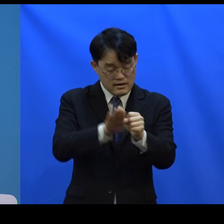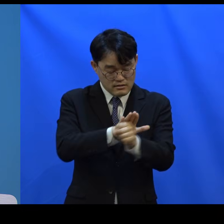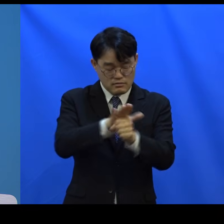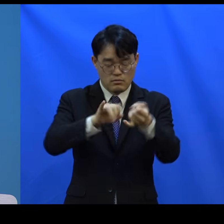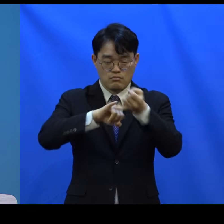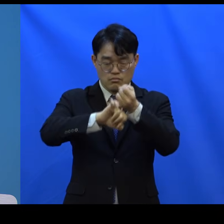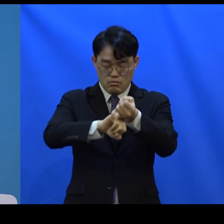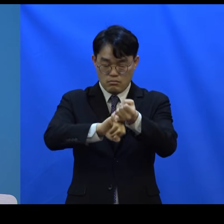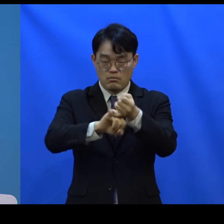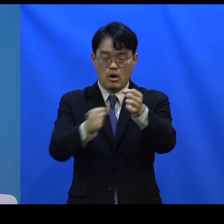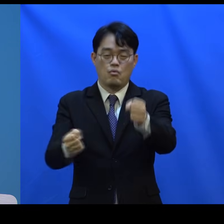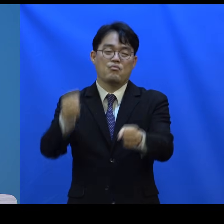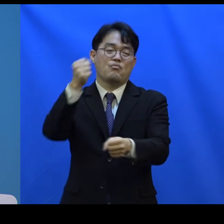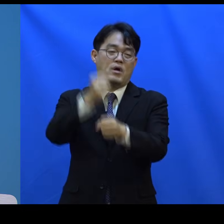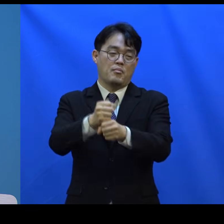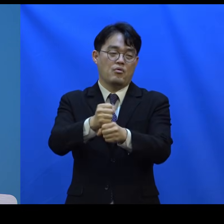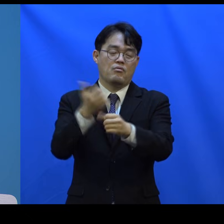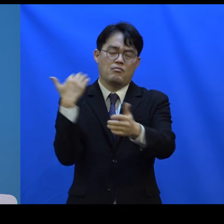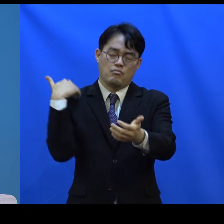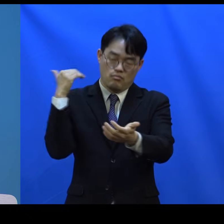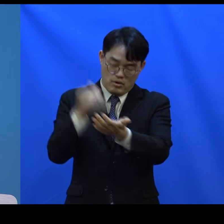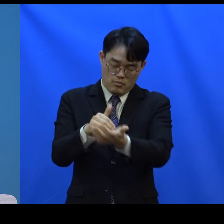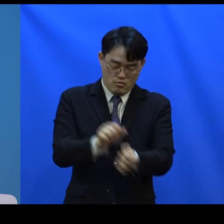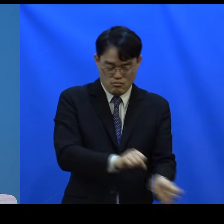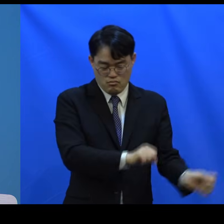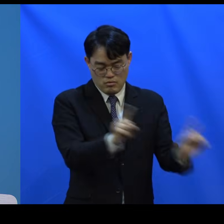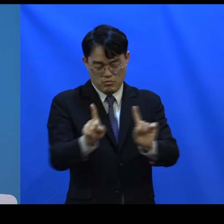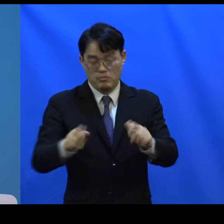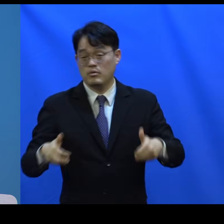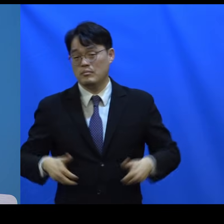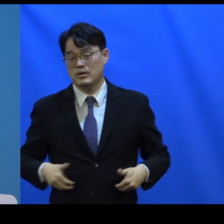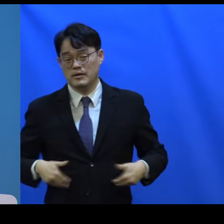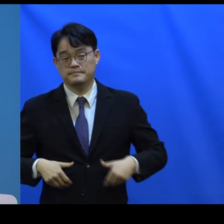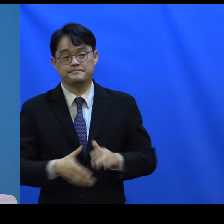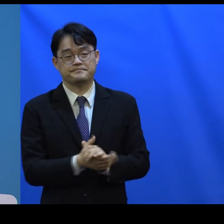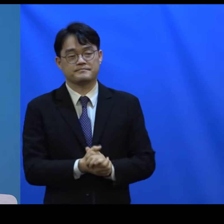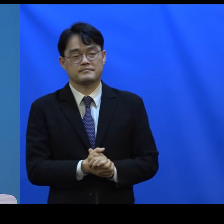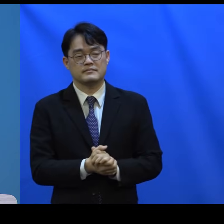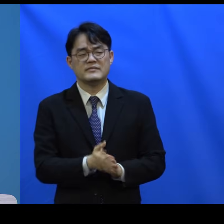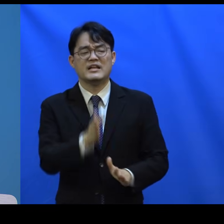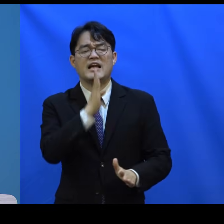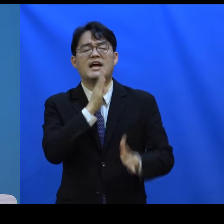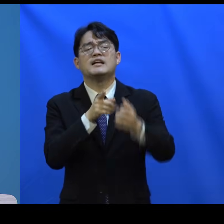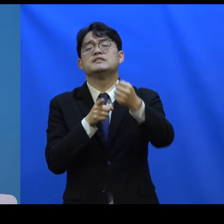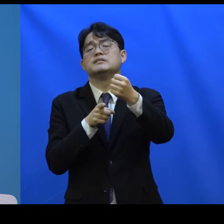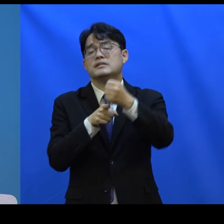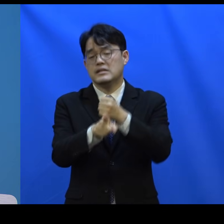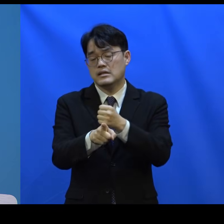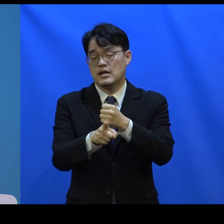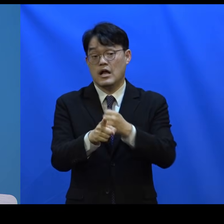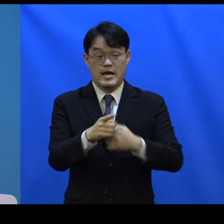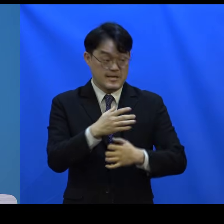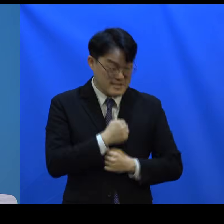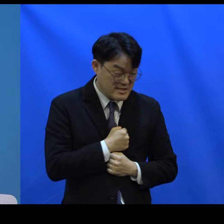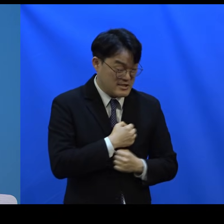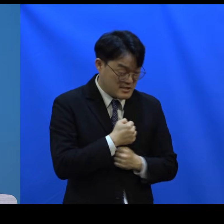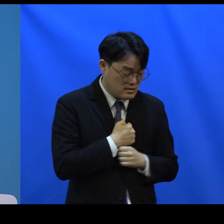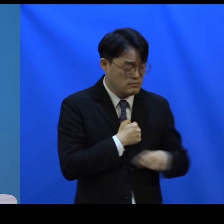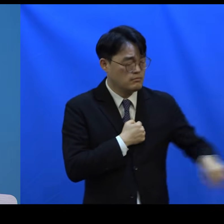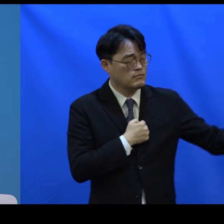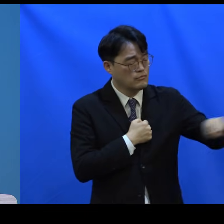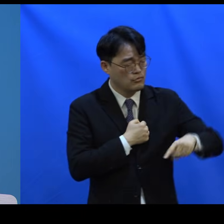교회가 굉장히 훌륭한 교회예요. 굉장히 훌륭한 거예요. 그런데 진리를 사소해 가다가